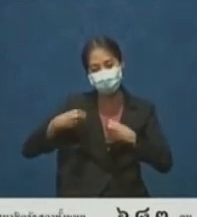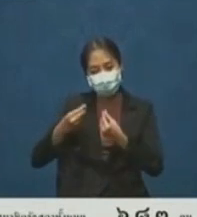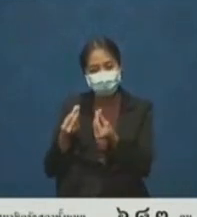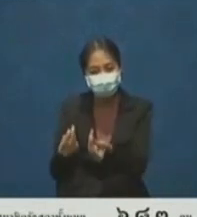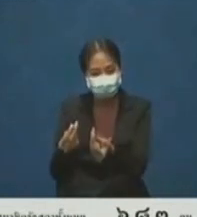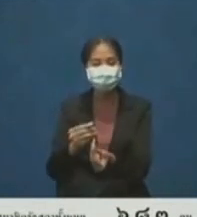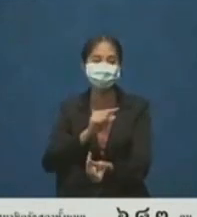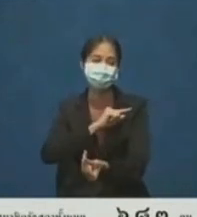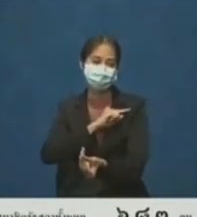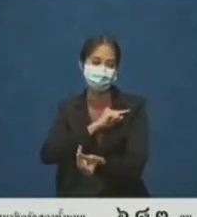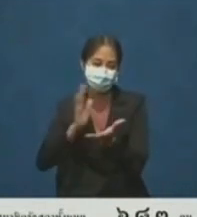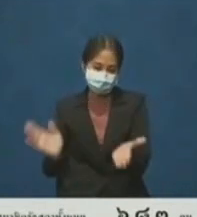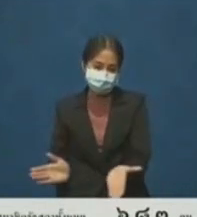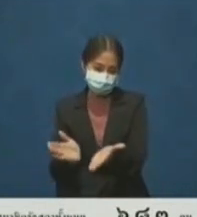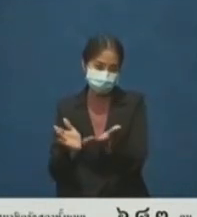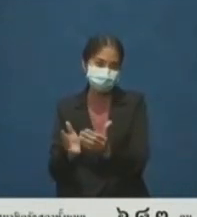รวม